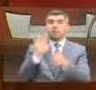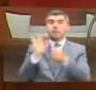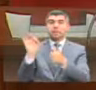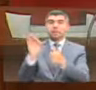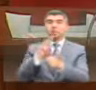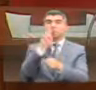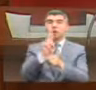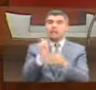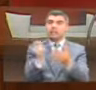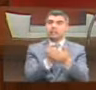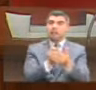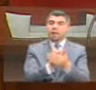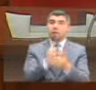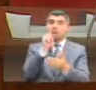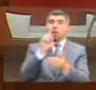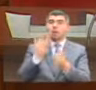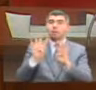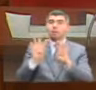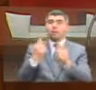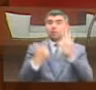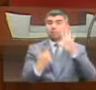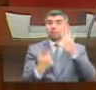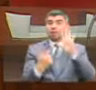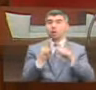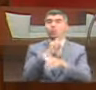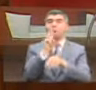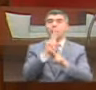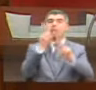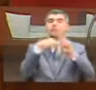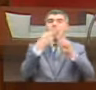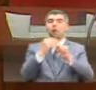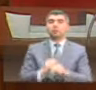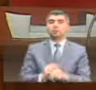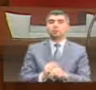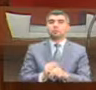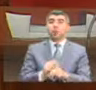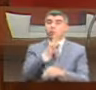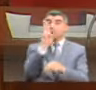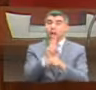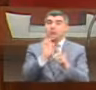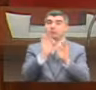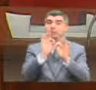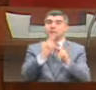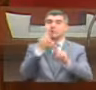كتابياً، 178 جواباً عن أسئلة كتابية، والأسئلة الكتابية المتبقاة دون